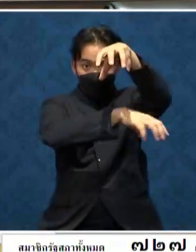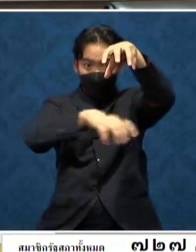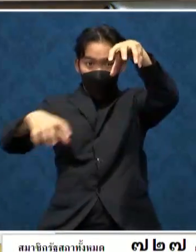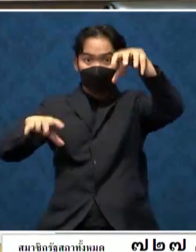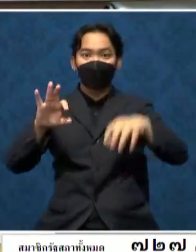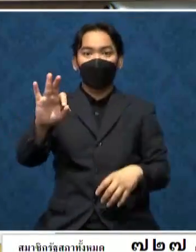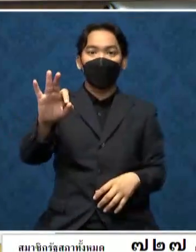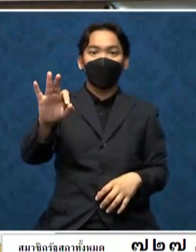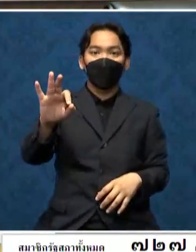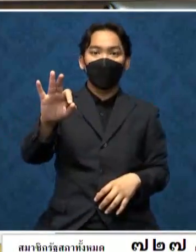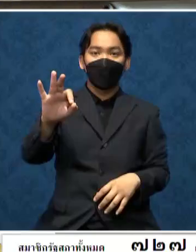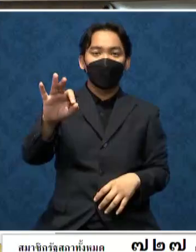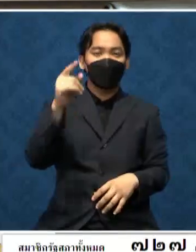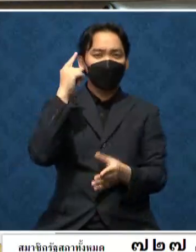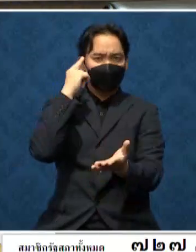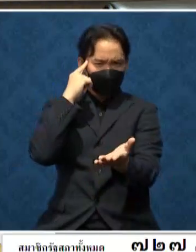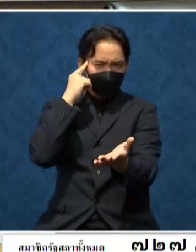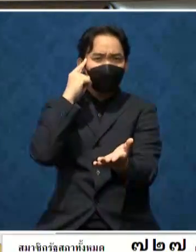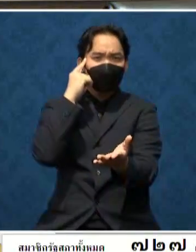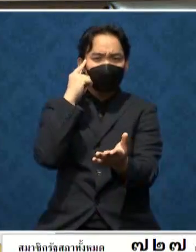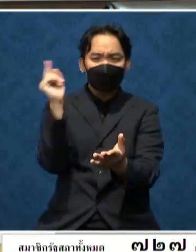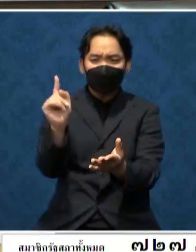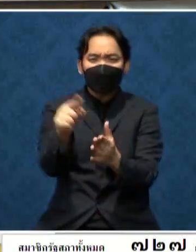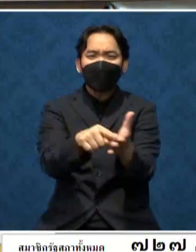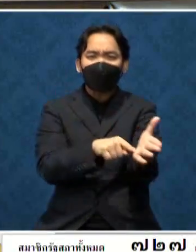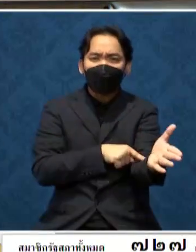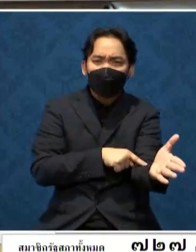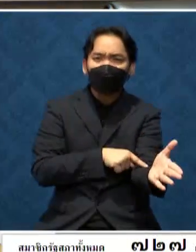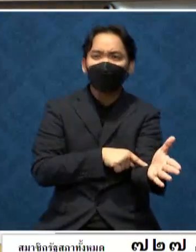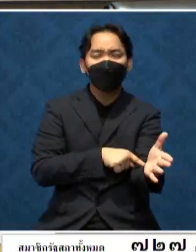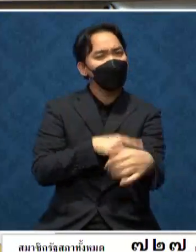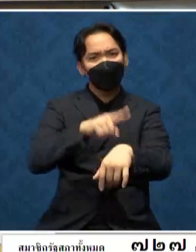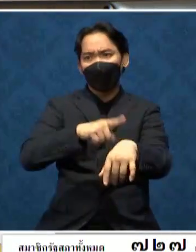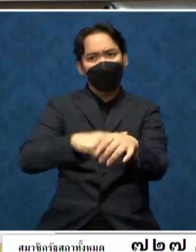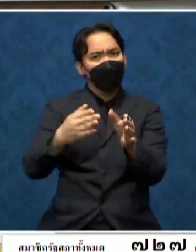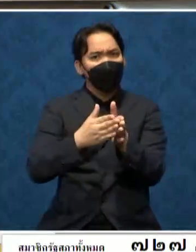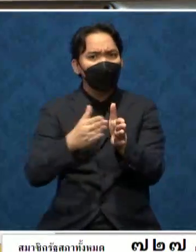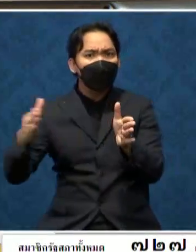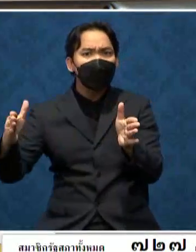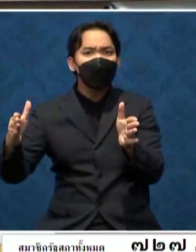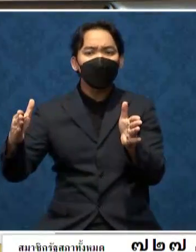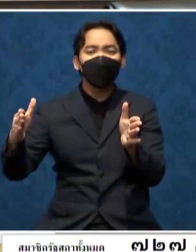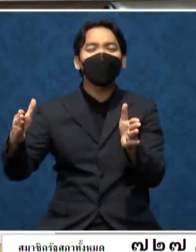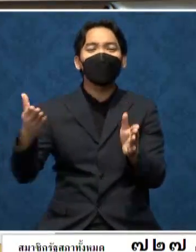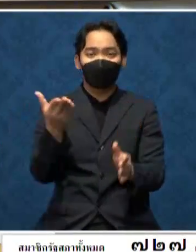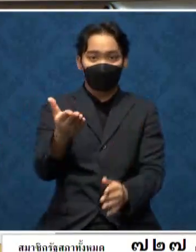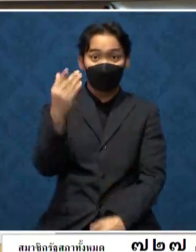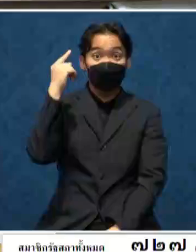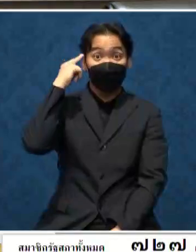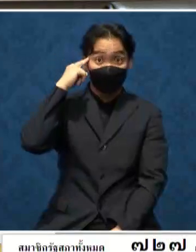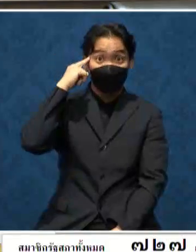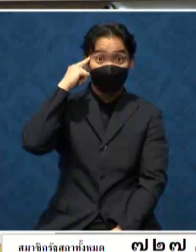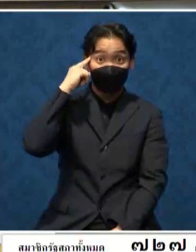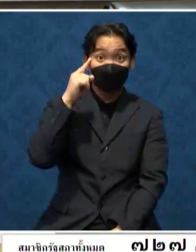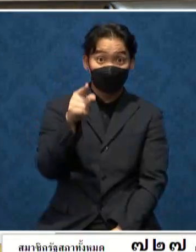งานไหนที่ไม่เป็นไปตามที่กำหนดการก็สามารถที่จะรับรู้รับทราบในขั้นตอนการปฏิบัติงานอยู่แล้ว